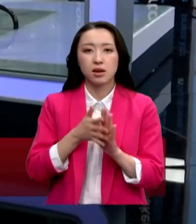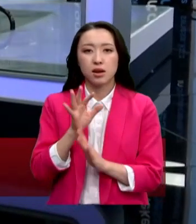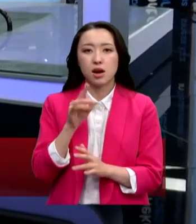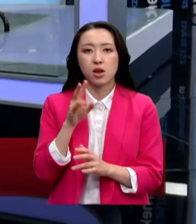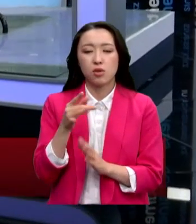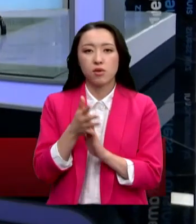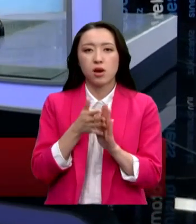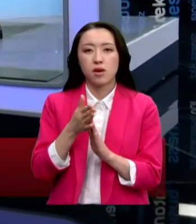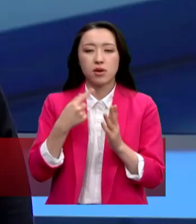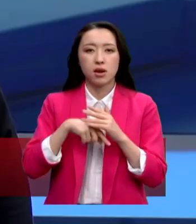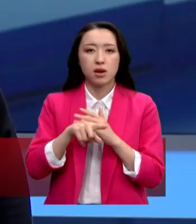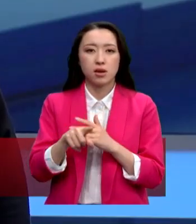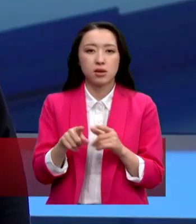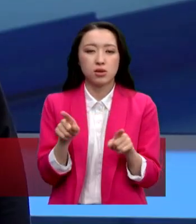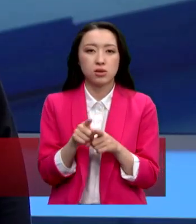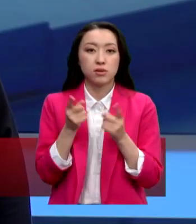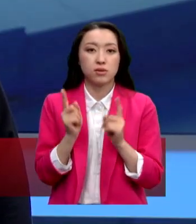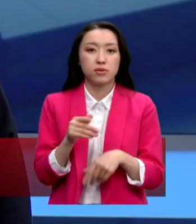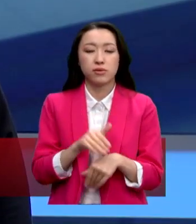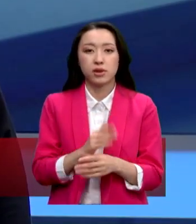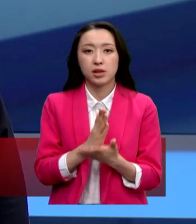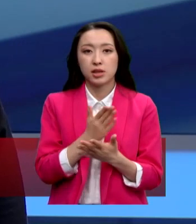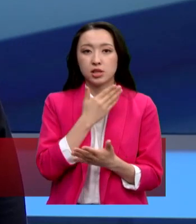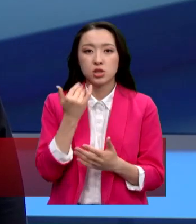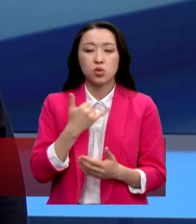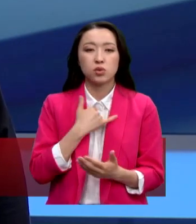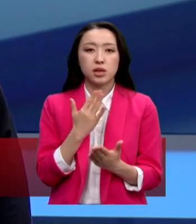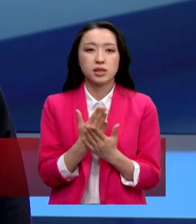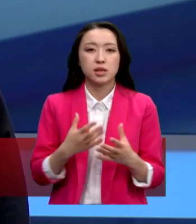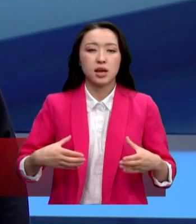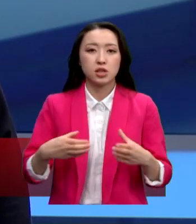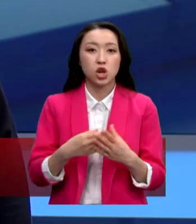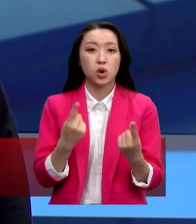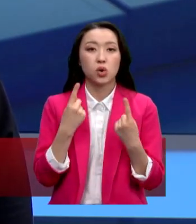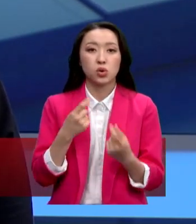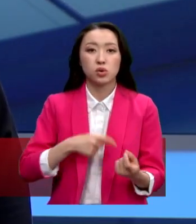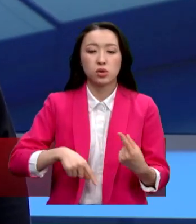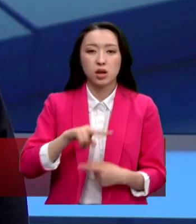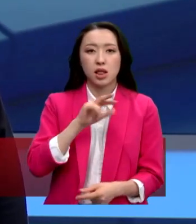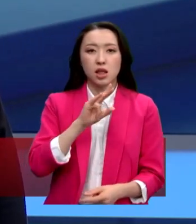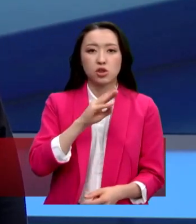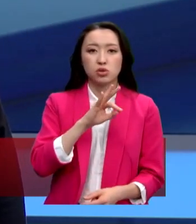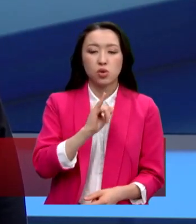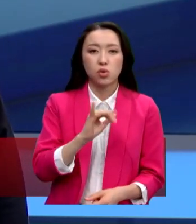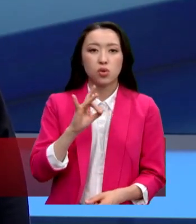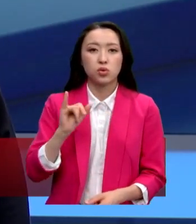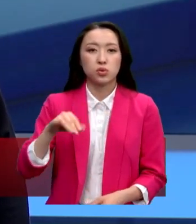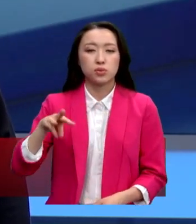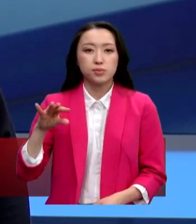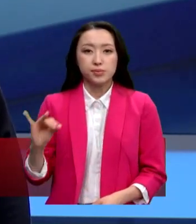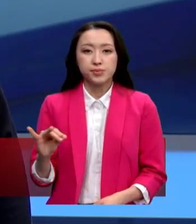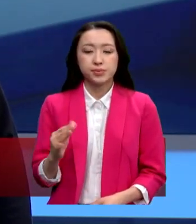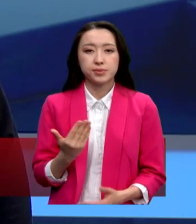Орлов. В нашей ассоциации есть такие крупные предприниматели, там такие крупные сетки, там как Ланжоу, Руми, The Chef